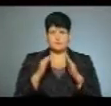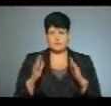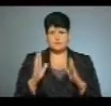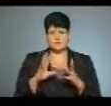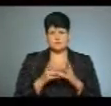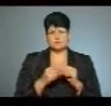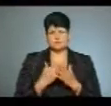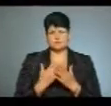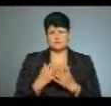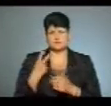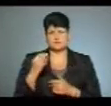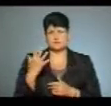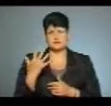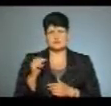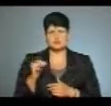до 25 тисяч